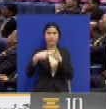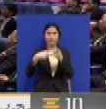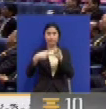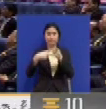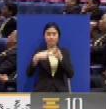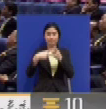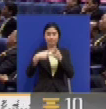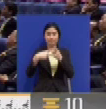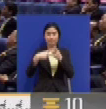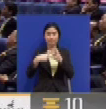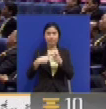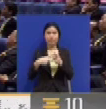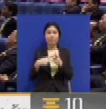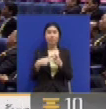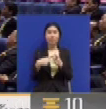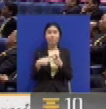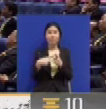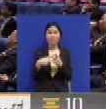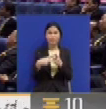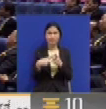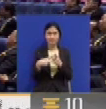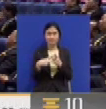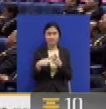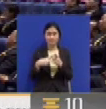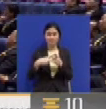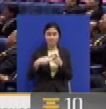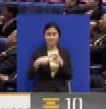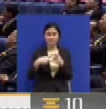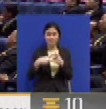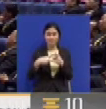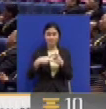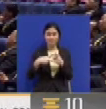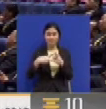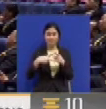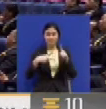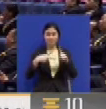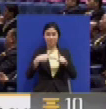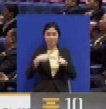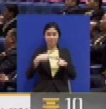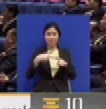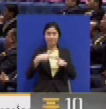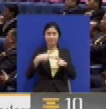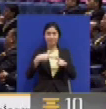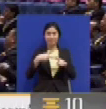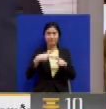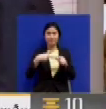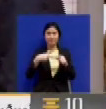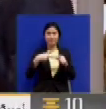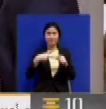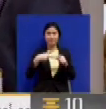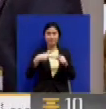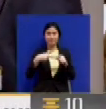เสนอชื่อนายกรัฐมนตรี ค่ะ ก็จะมาจากส.ส.นั่นแหละใช่ไหมแต่ว่าถ้ามีการโหวต